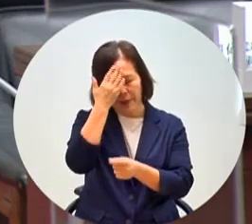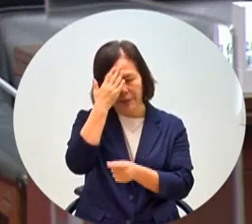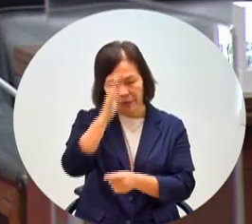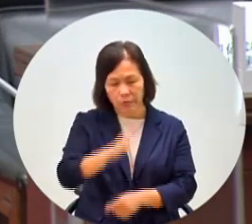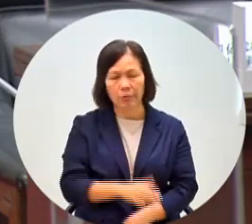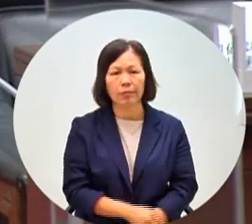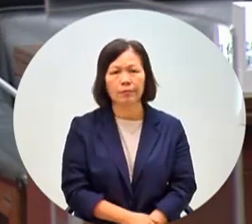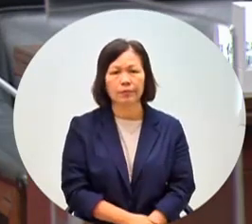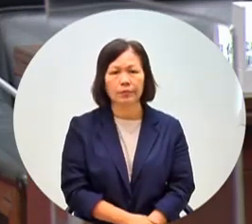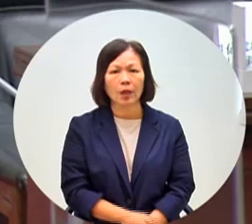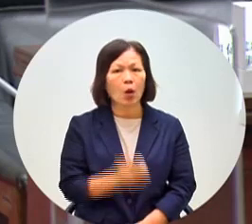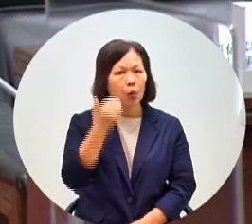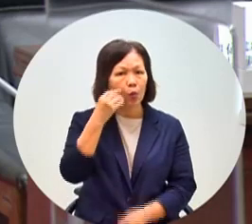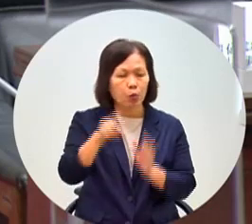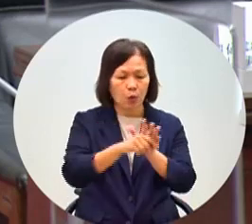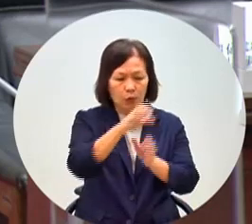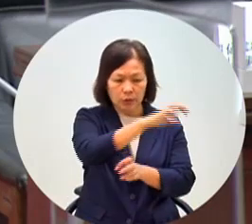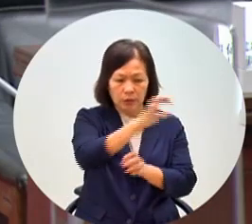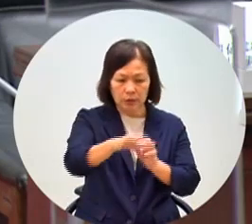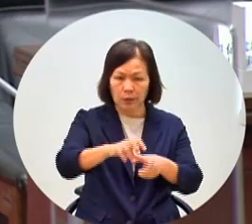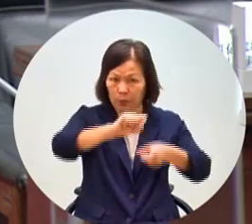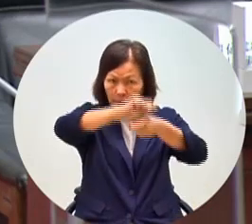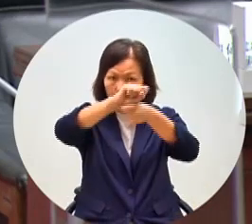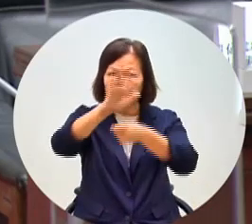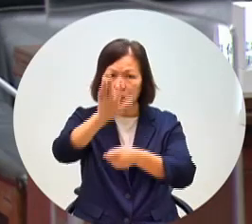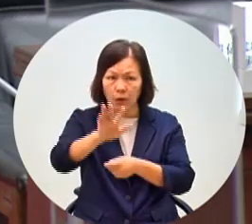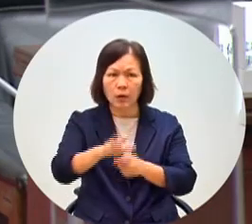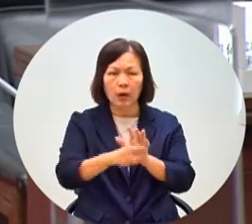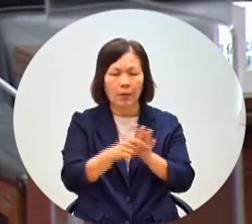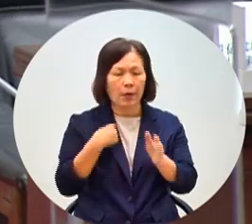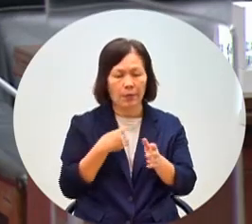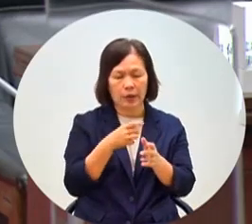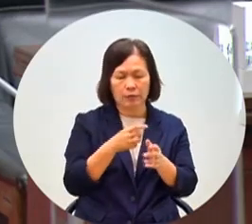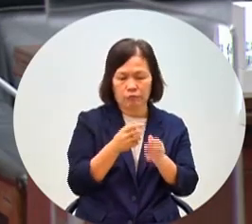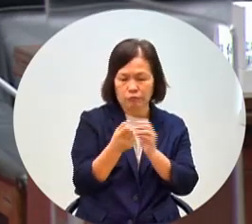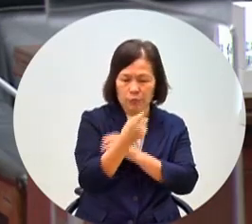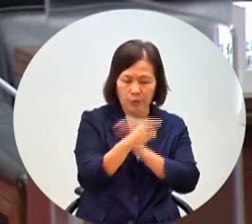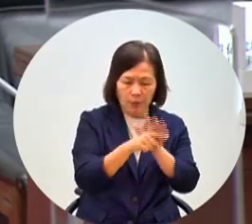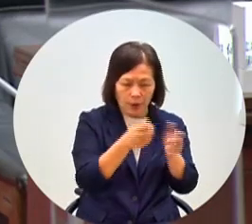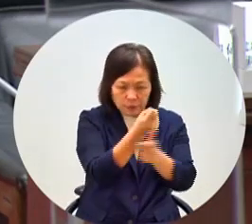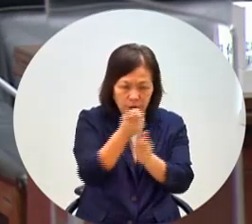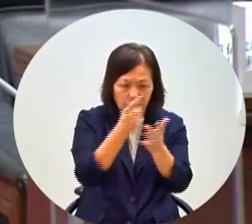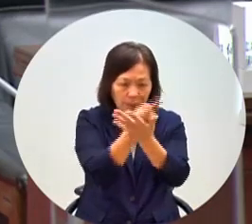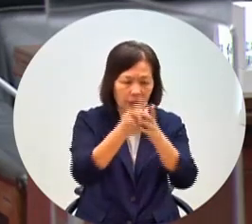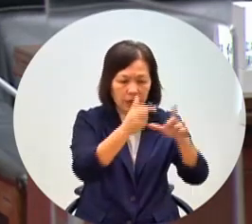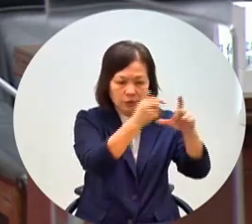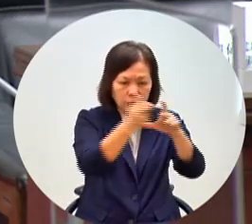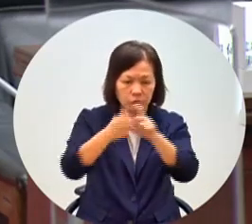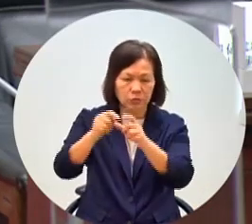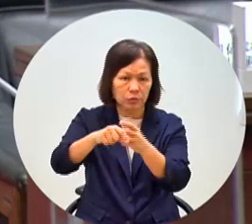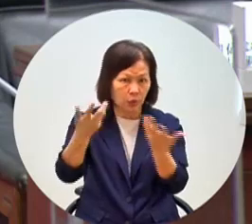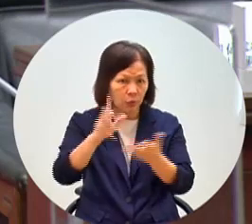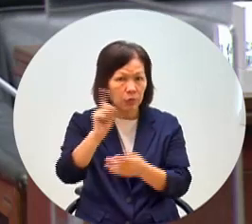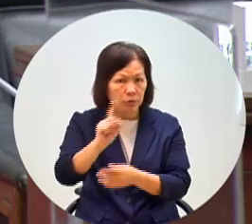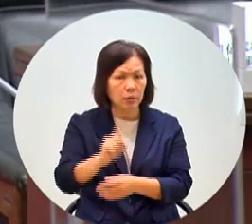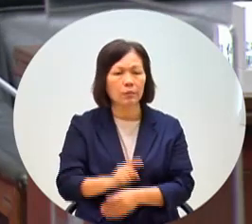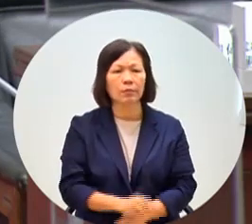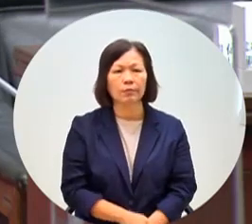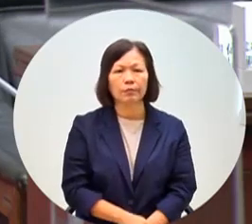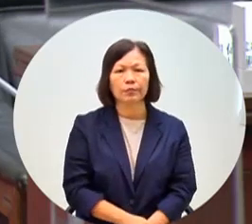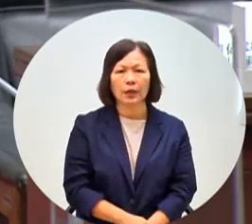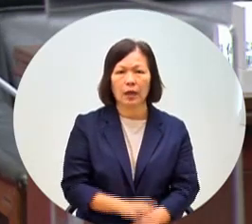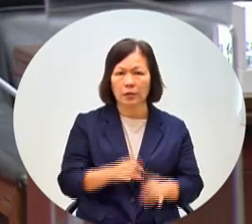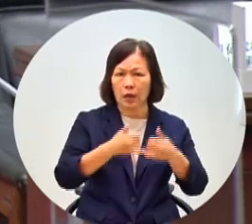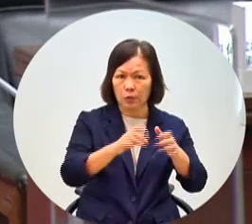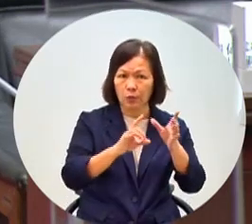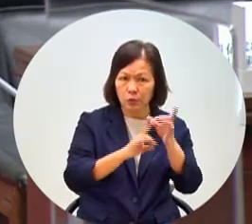要你增加 PCR 站点站，我们就能尽量的去掌握各区的问题。因为我们现在陆竹、